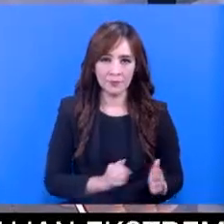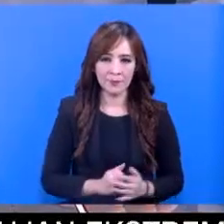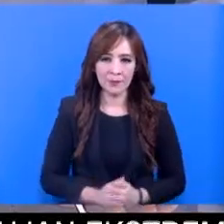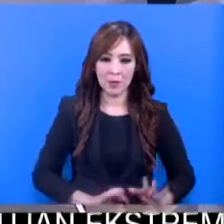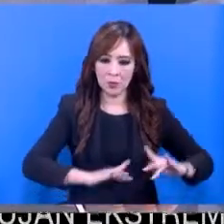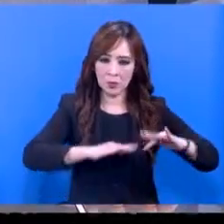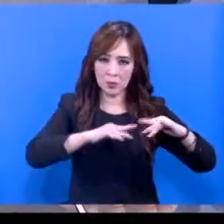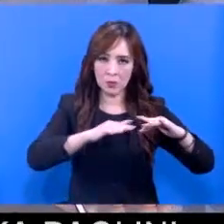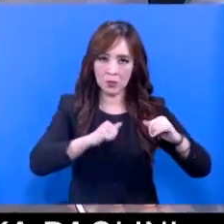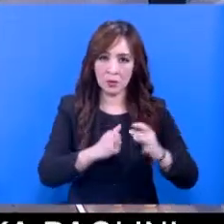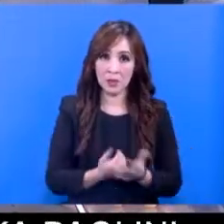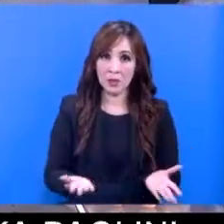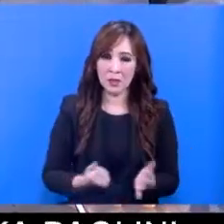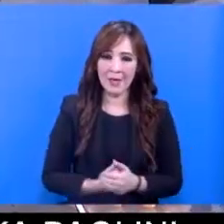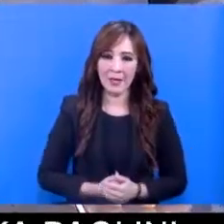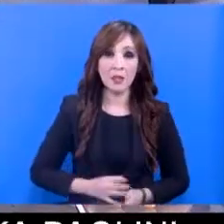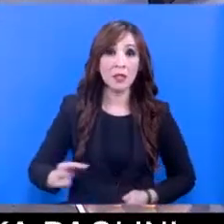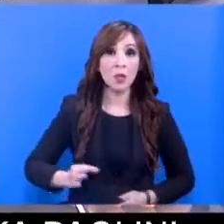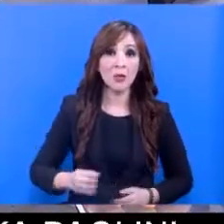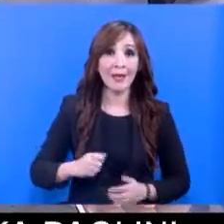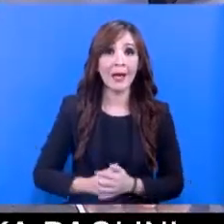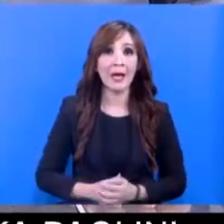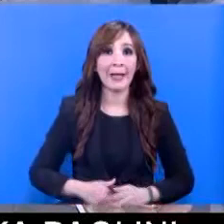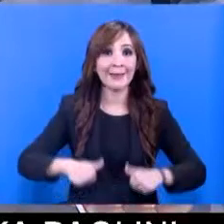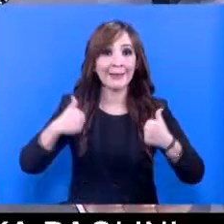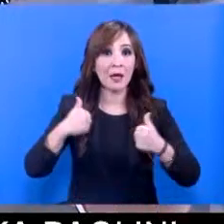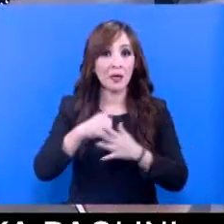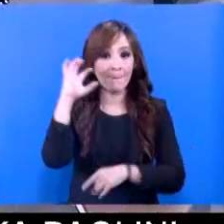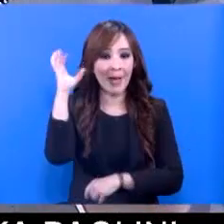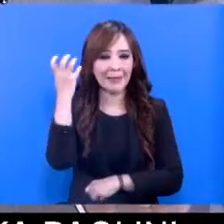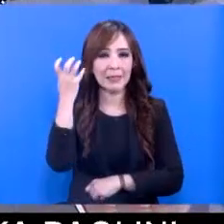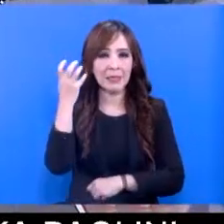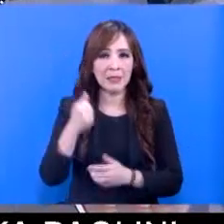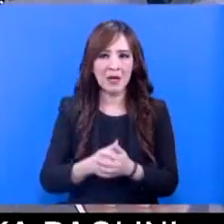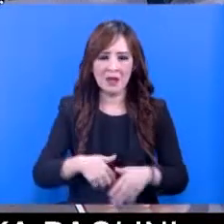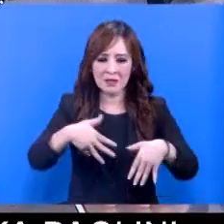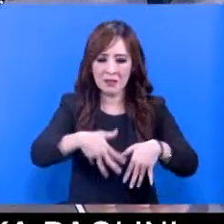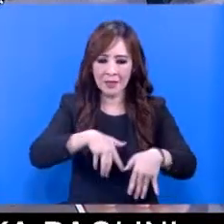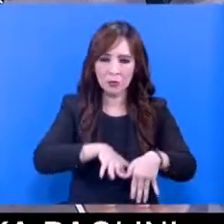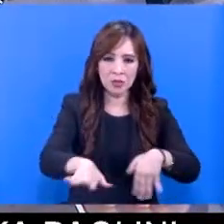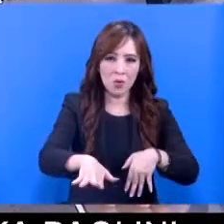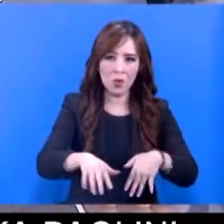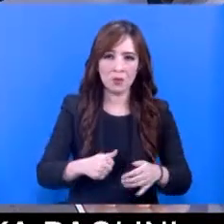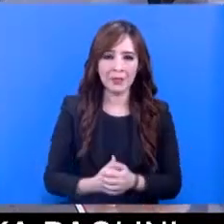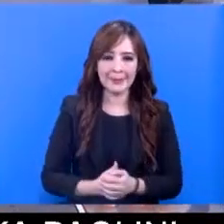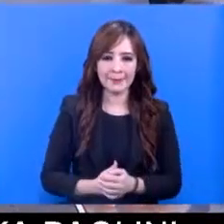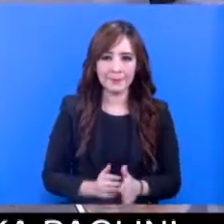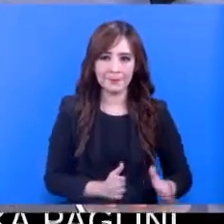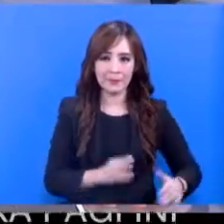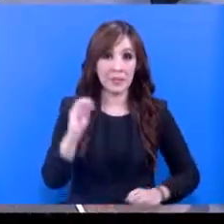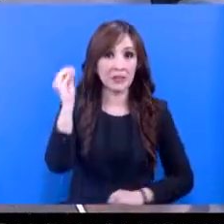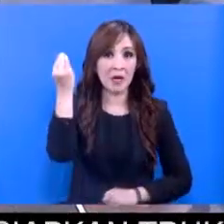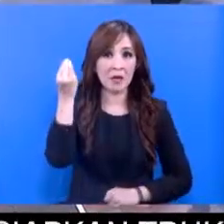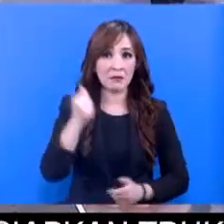Banjir juga melanda Tangerang, Banten minggu siang akibat tanggul yang jebol. Sementara di ibu kota, hujan deras membuat genangan setinggi